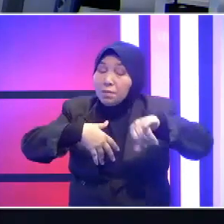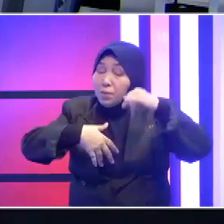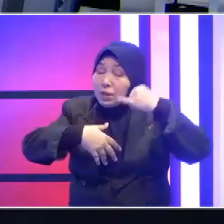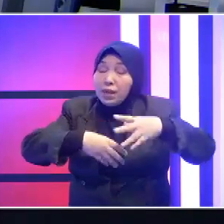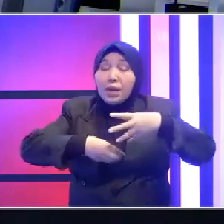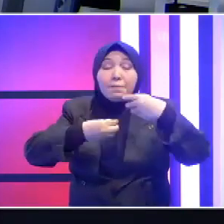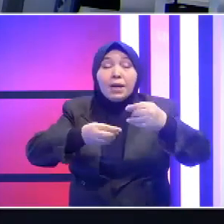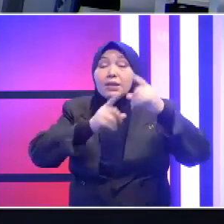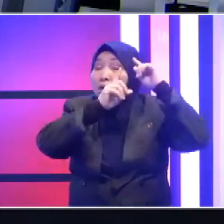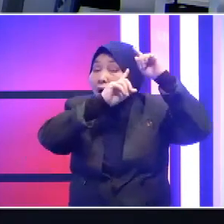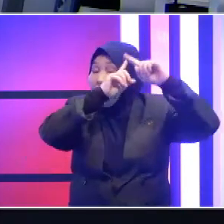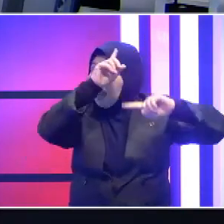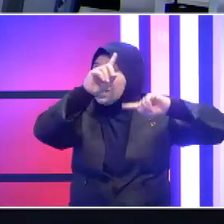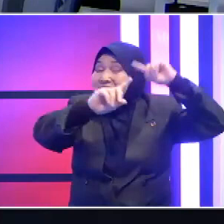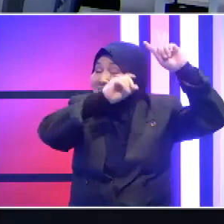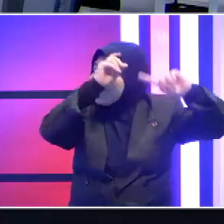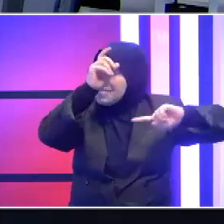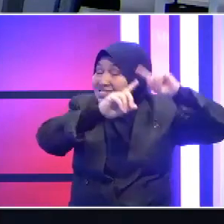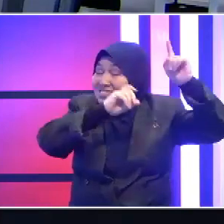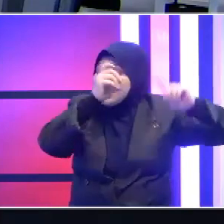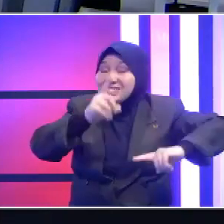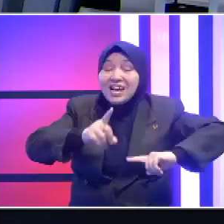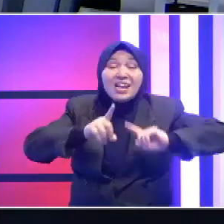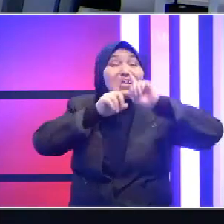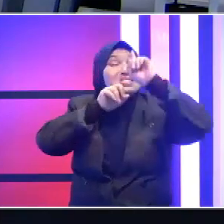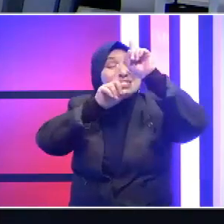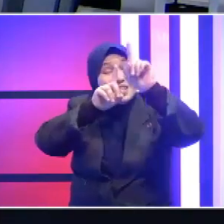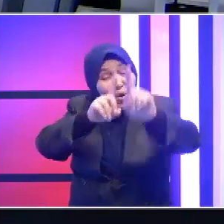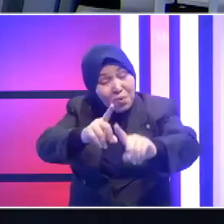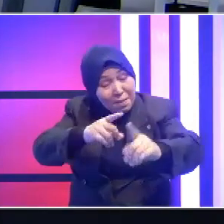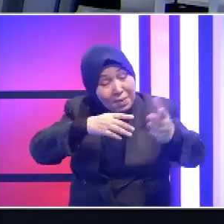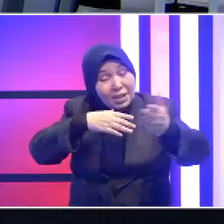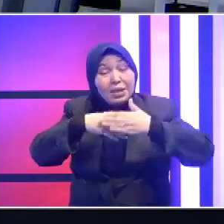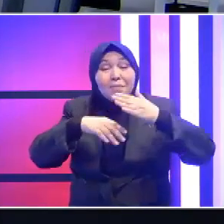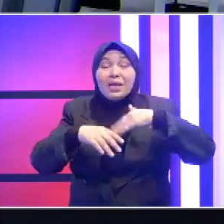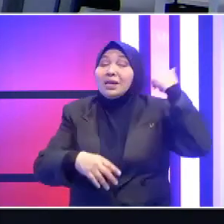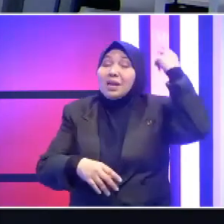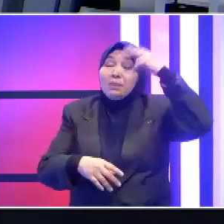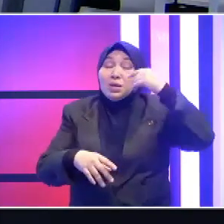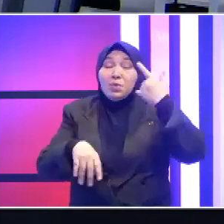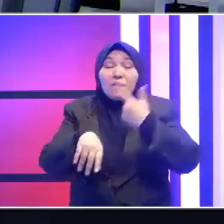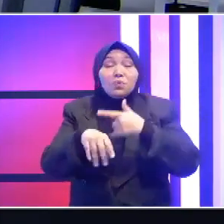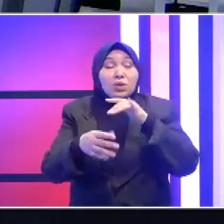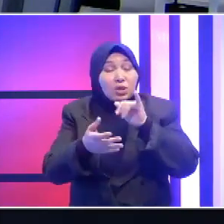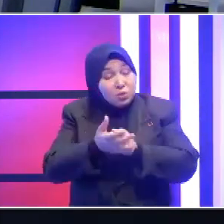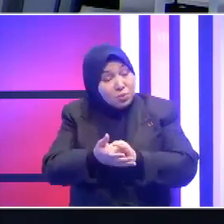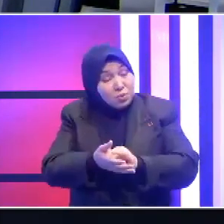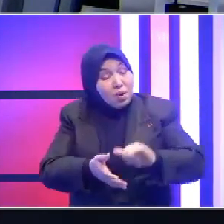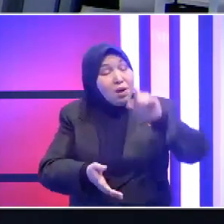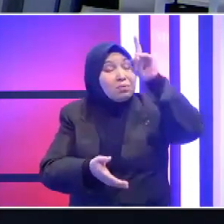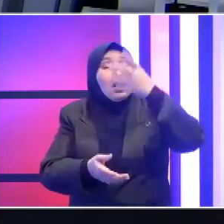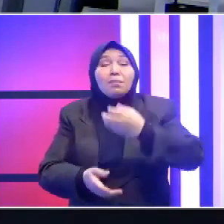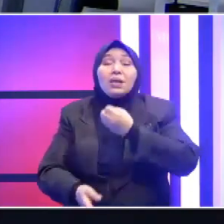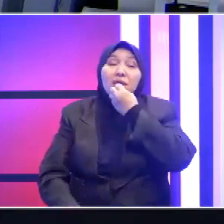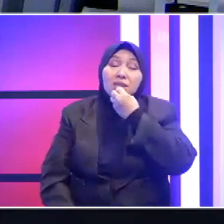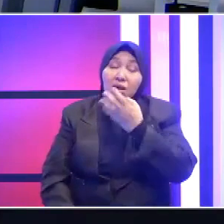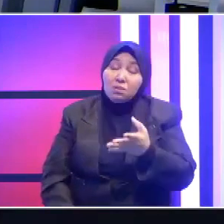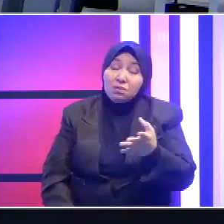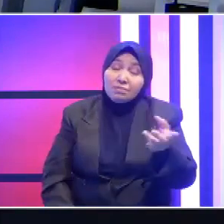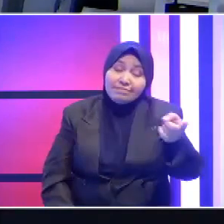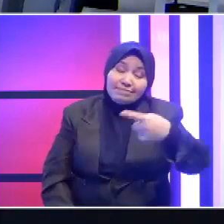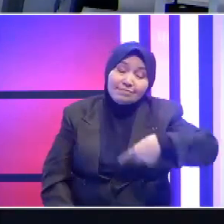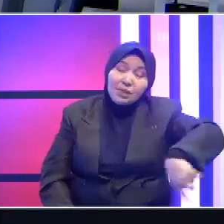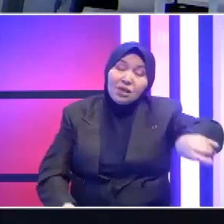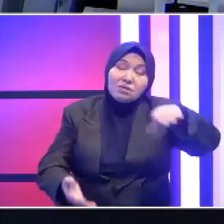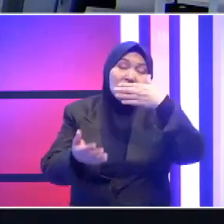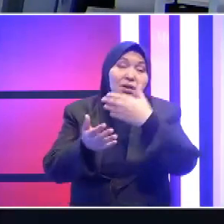alasan tak boleh nah lauan balik kepada nabi itu pada waktu inilah telepon humne yatasa alun mereka